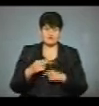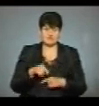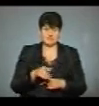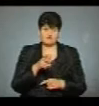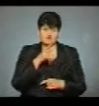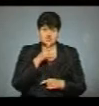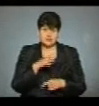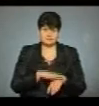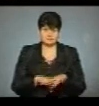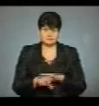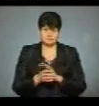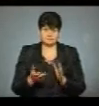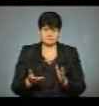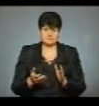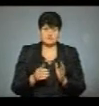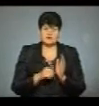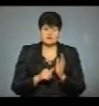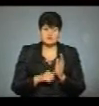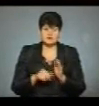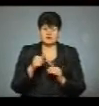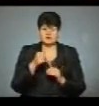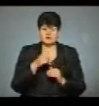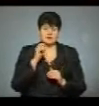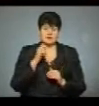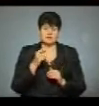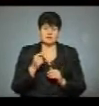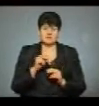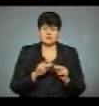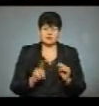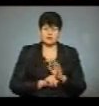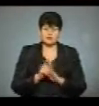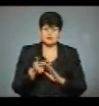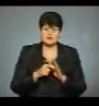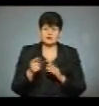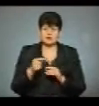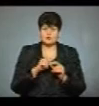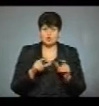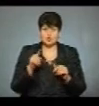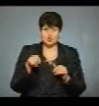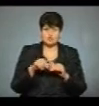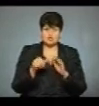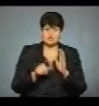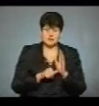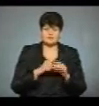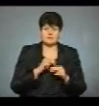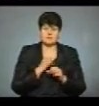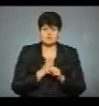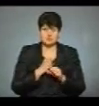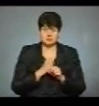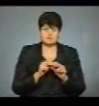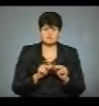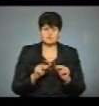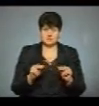панщини. 66-річна тернополянка Ольга Вовк – вчителька початкових класів Тернопільської школи номер 16. Працює педагогиною